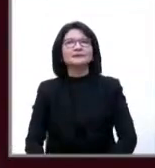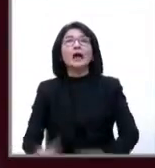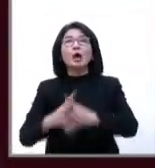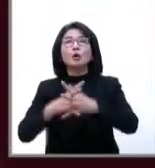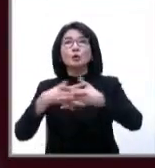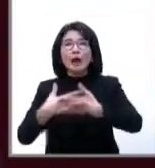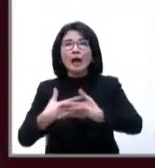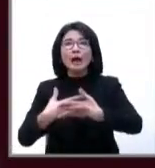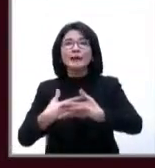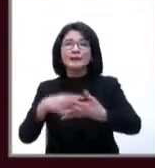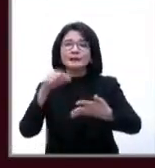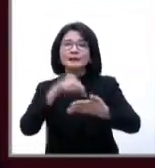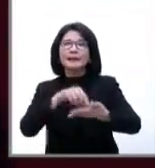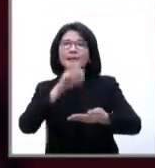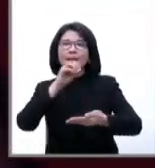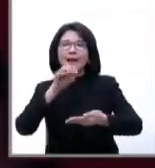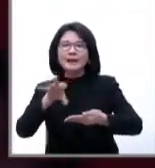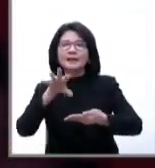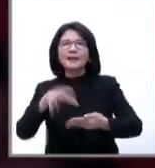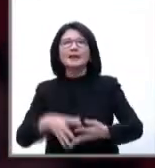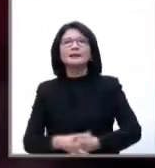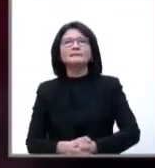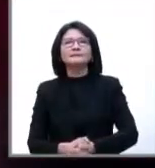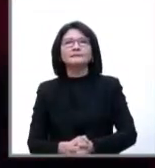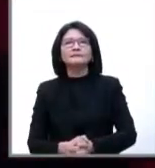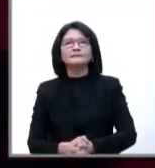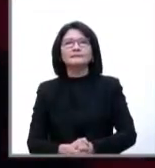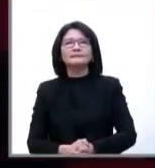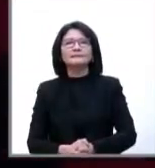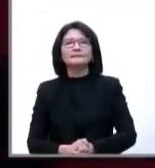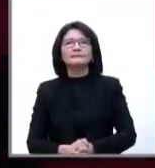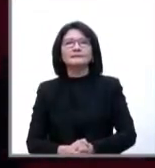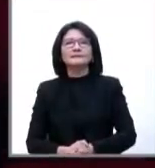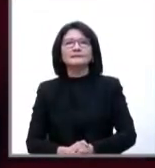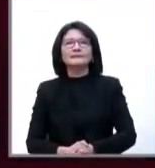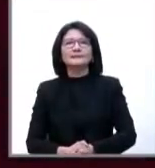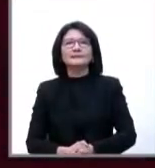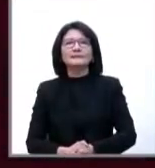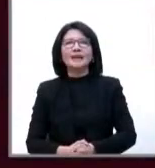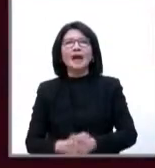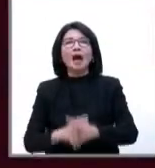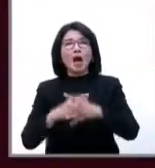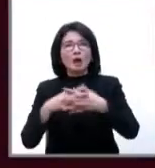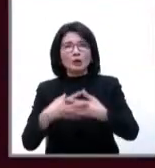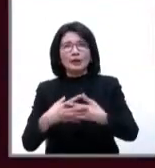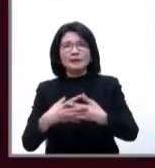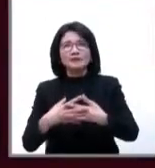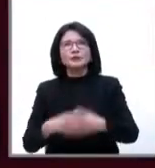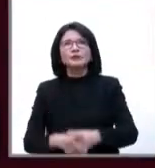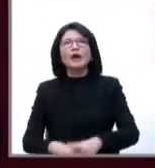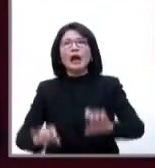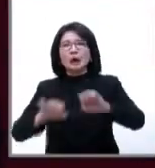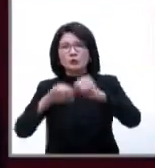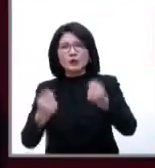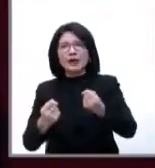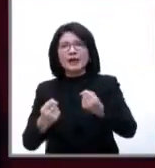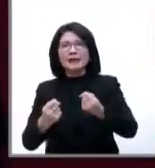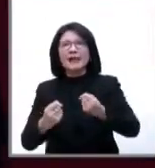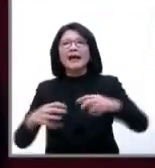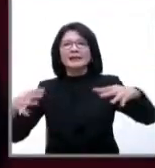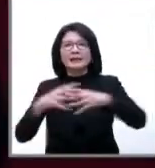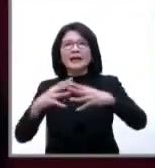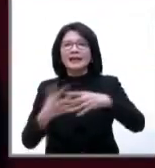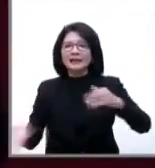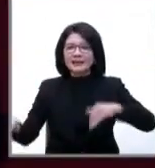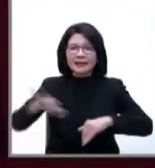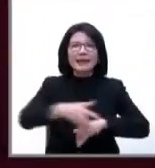menyatakan zuharul Fasad fil barri Wal Bahar Bim kasabat aidinas telah nyata kerusakan di darat dan di laut karena ulah tangan